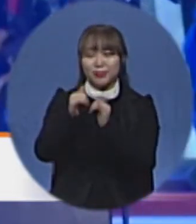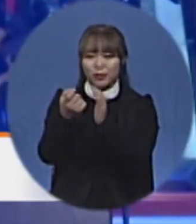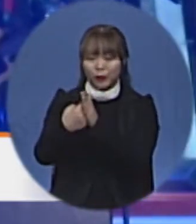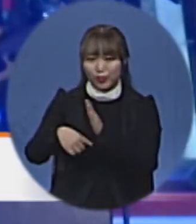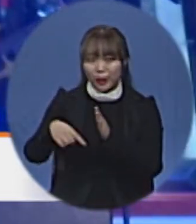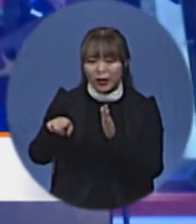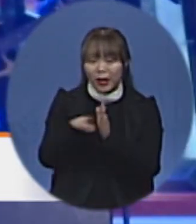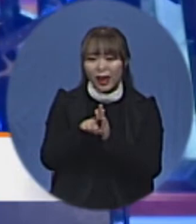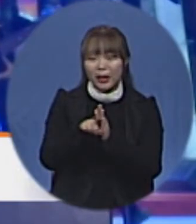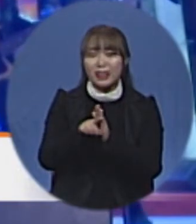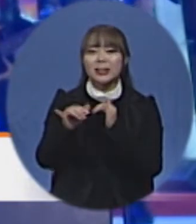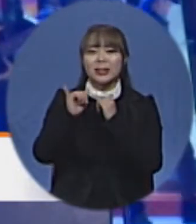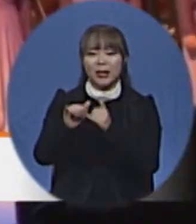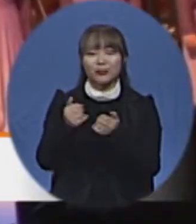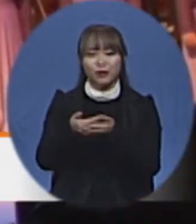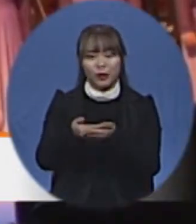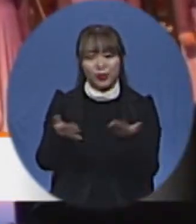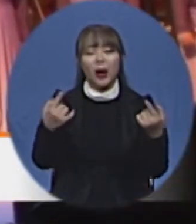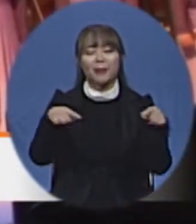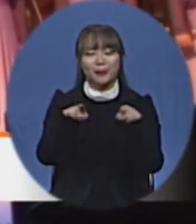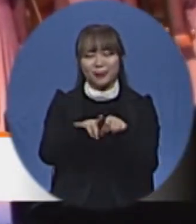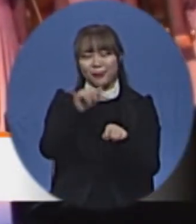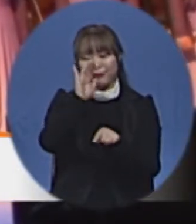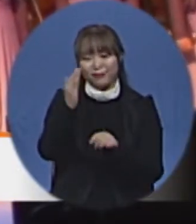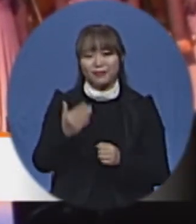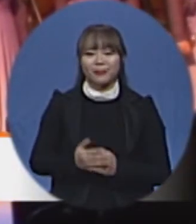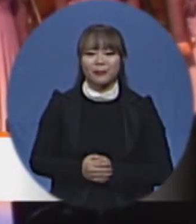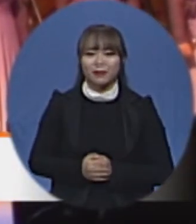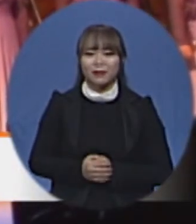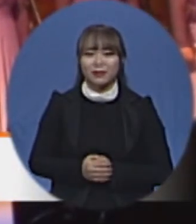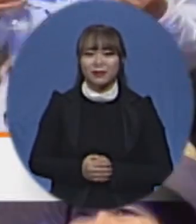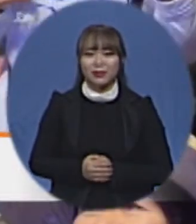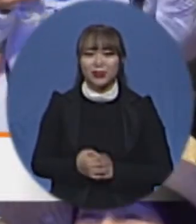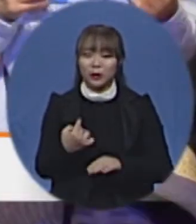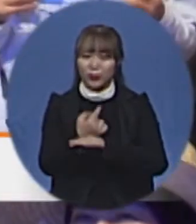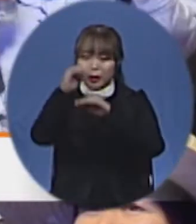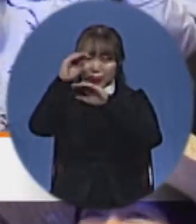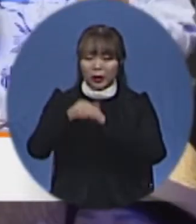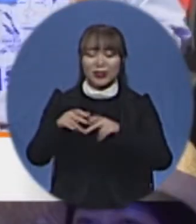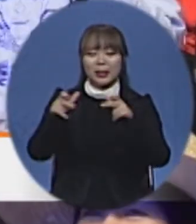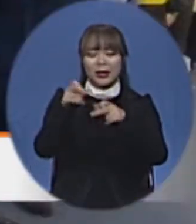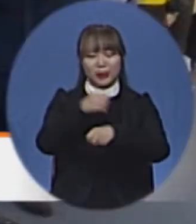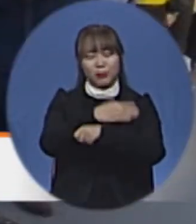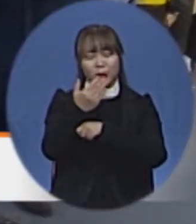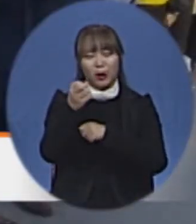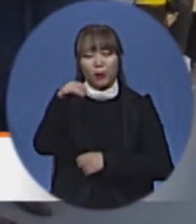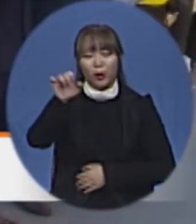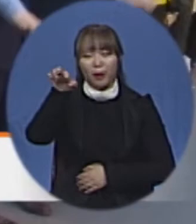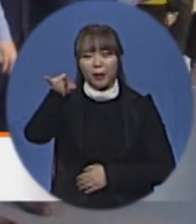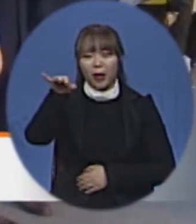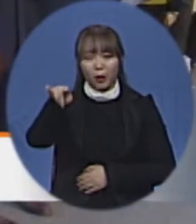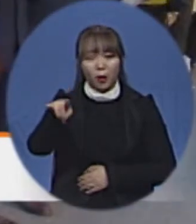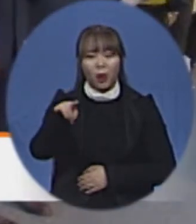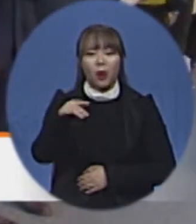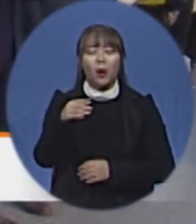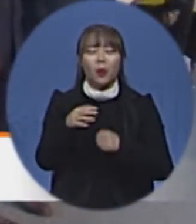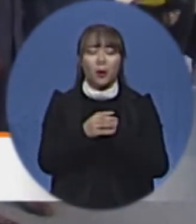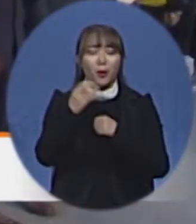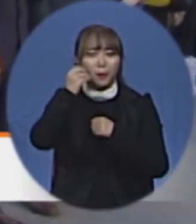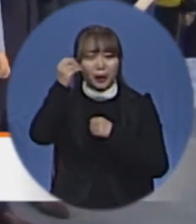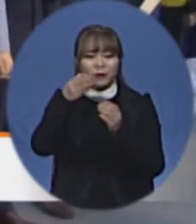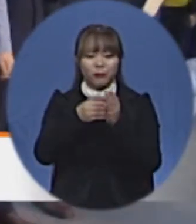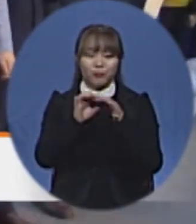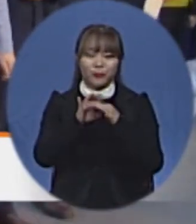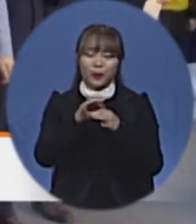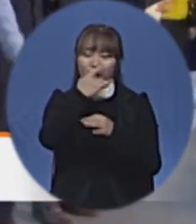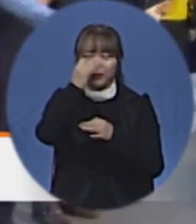대한 순천 시민회상 수여식이 함께 열렸습니다. 이 밖의 소식은 장애인신문과 웰페어 뉴스 홈페이지를 통해 확인하실